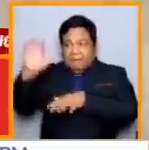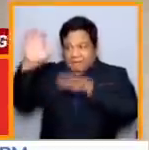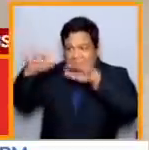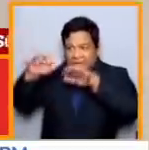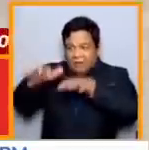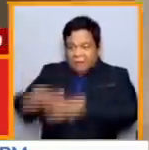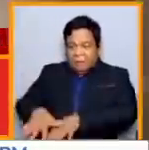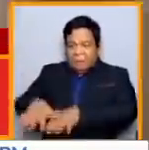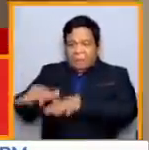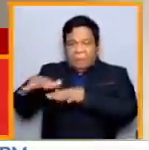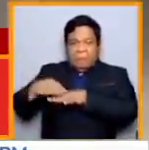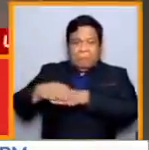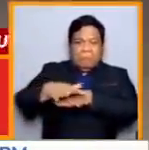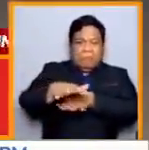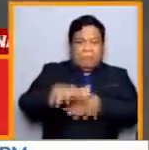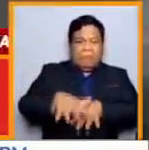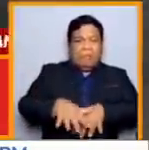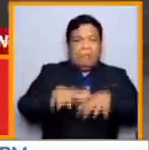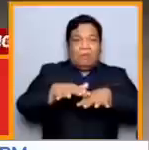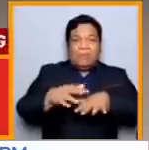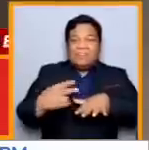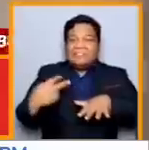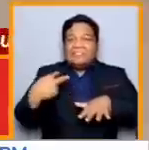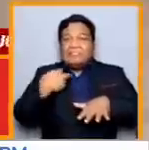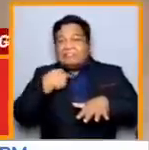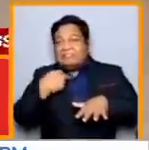lupa ang kanal kaya hindi madaluyan ng tubig.